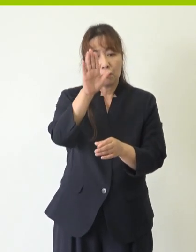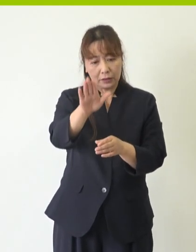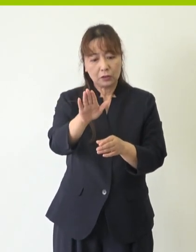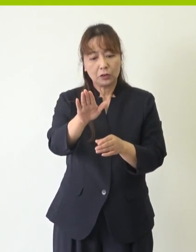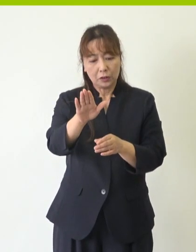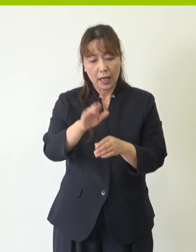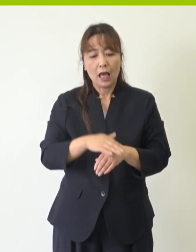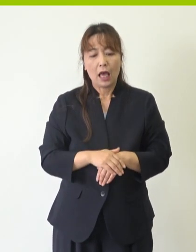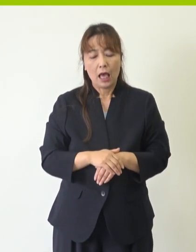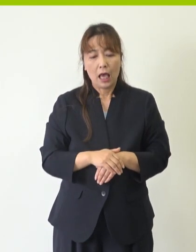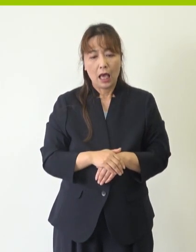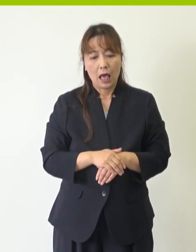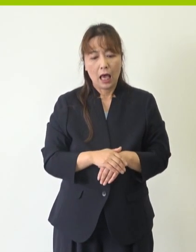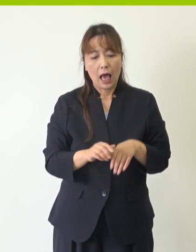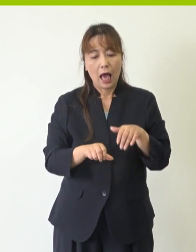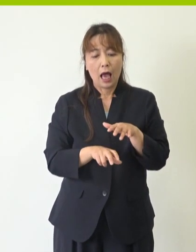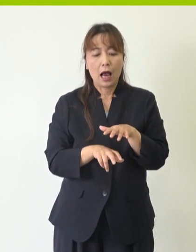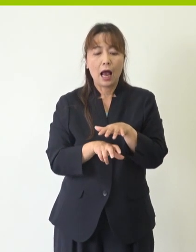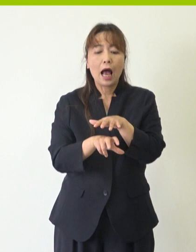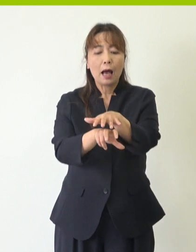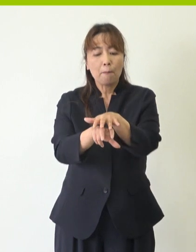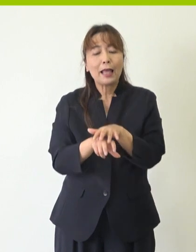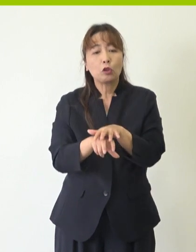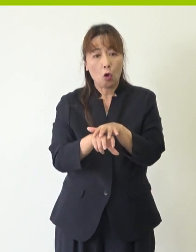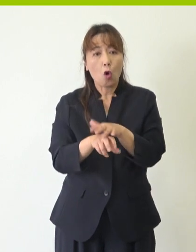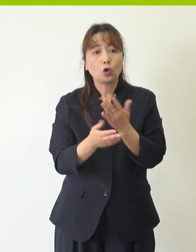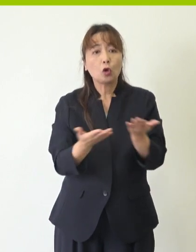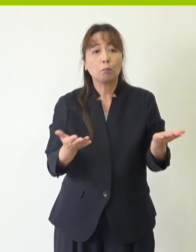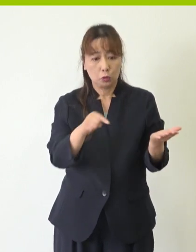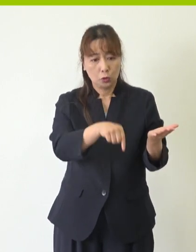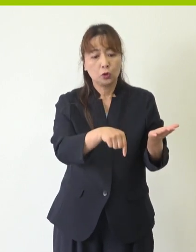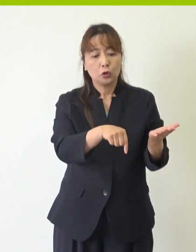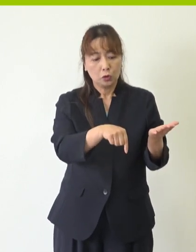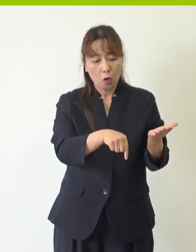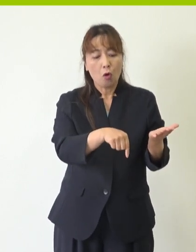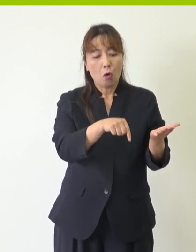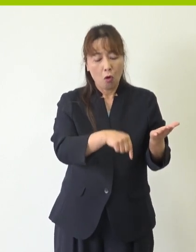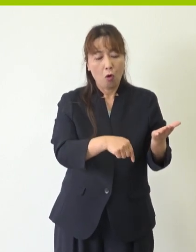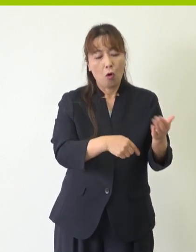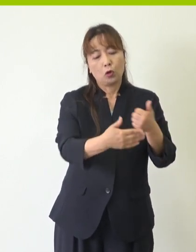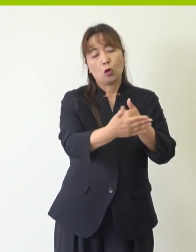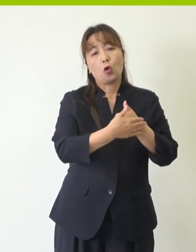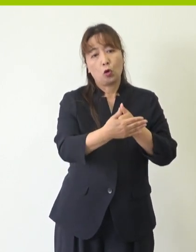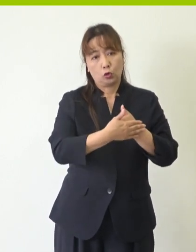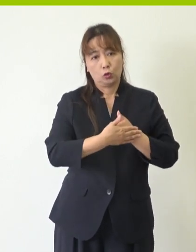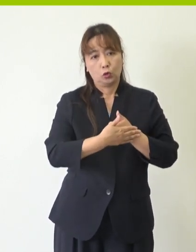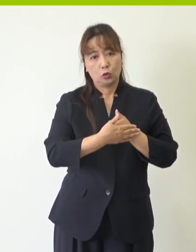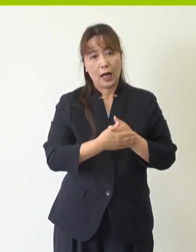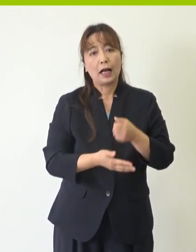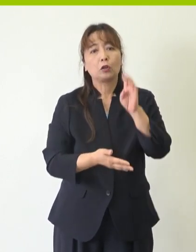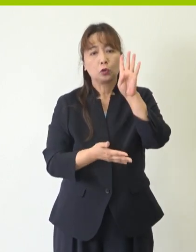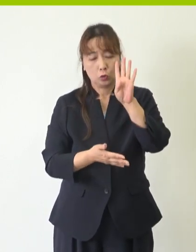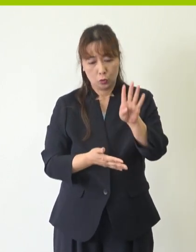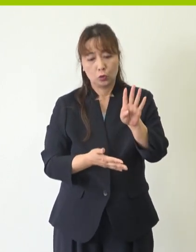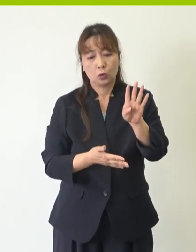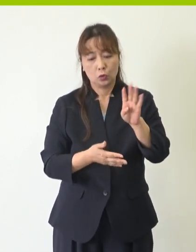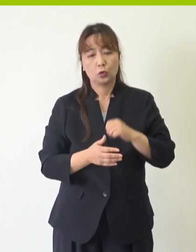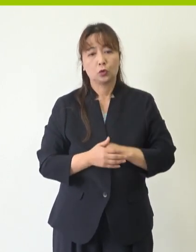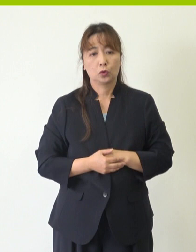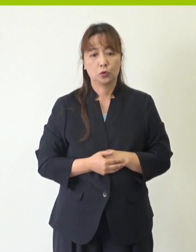点については奈良市内でもですね現在も4店舗をご協力をいただいておりましてあの大手の